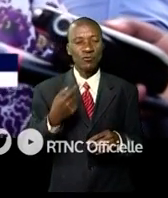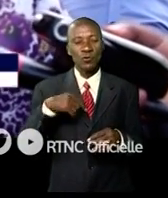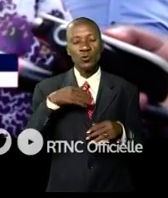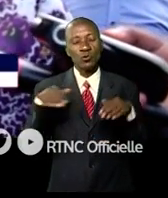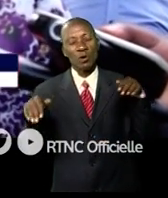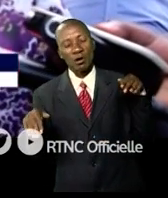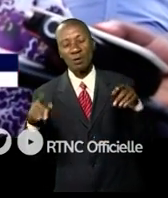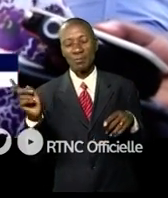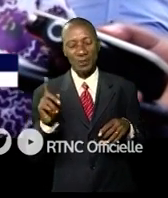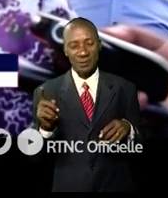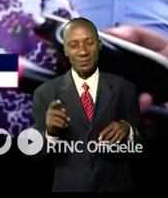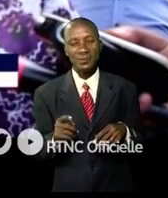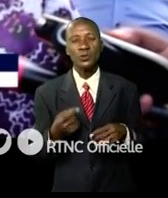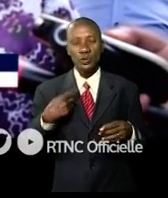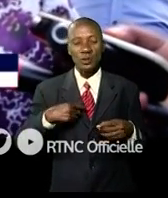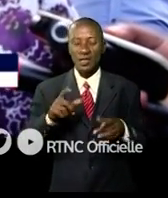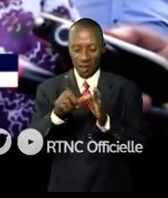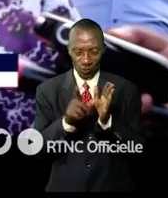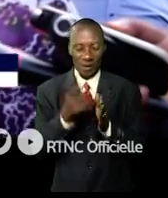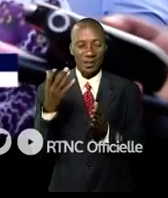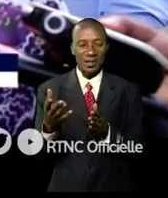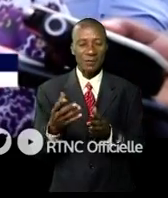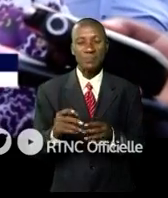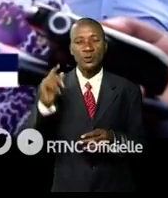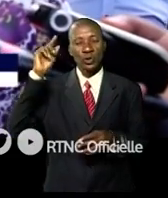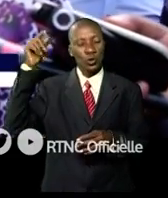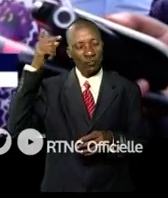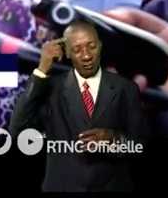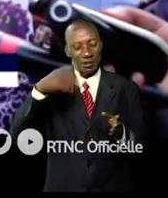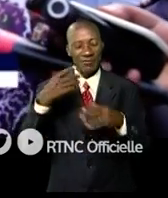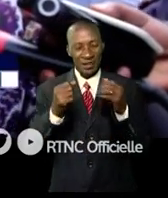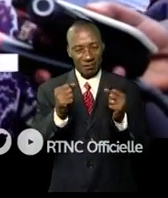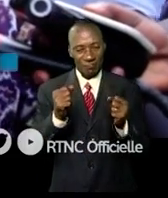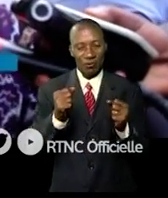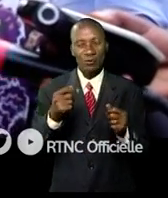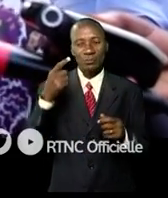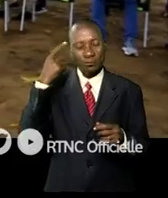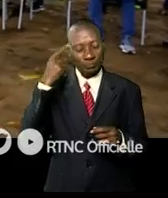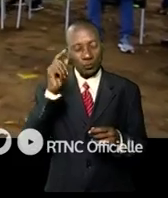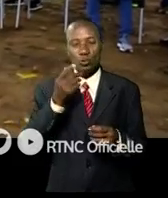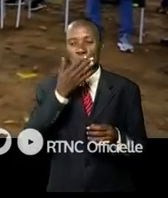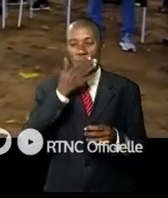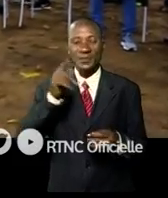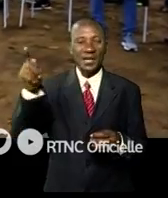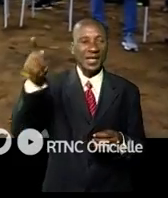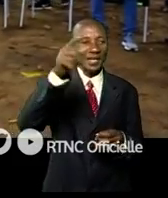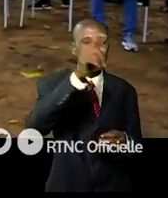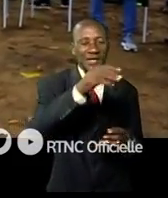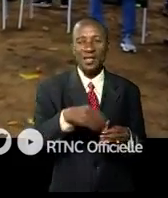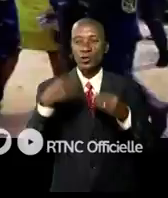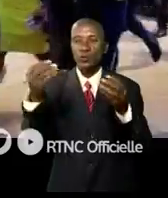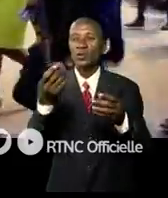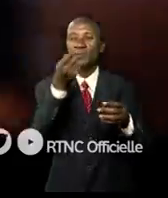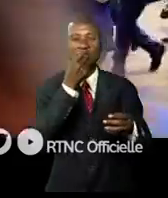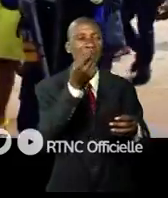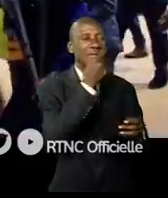et le gouvernement est en train de fournir un effort pour équiper les hôpitaux. Dernier point, l'hôpital général de